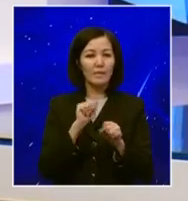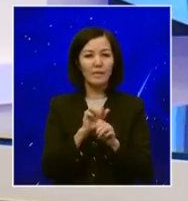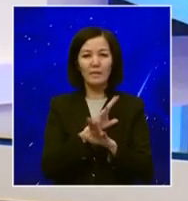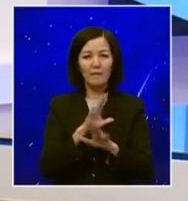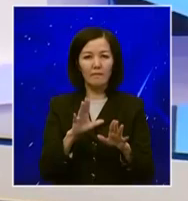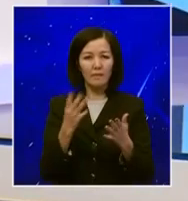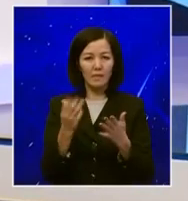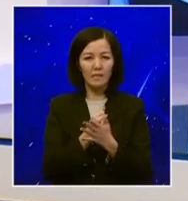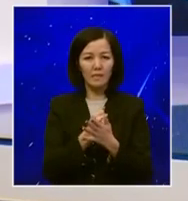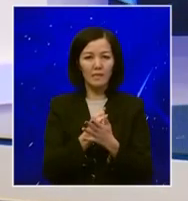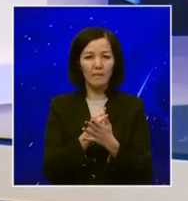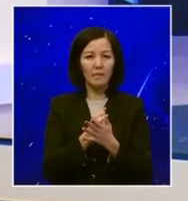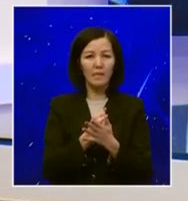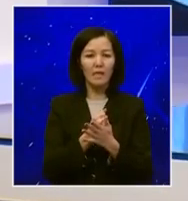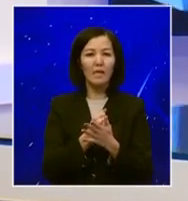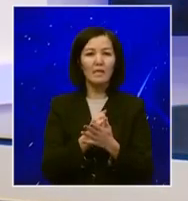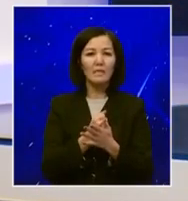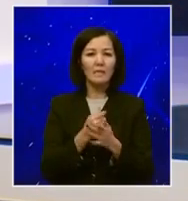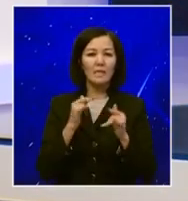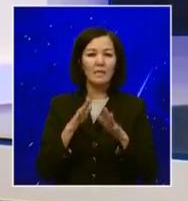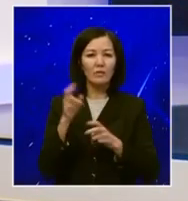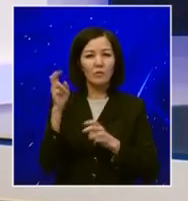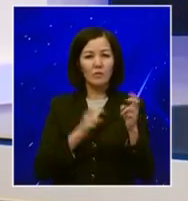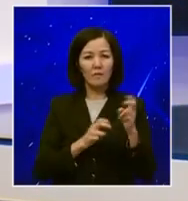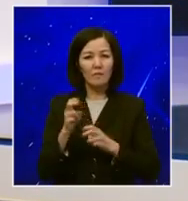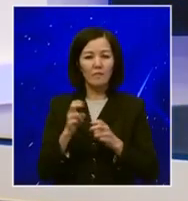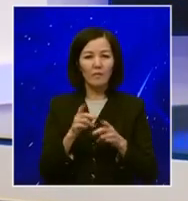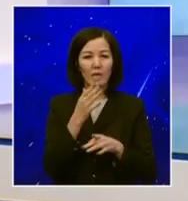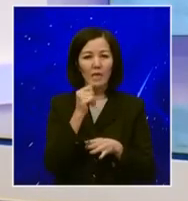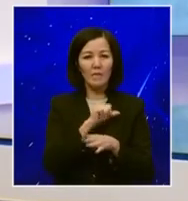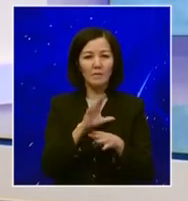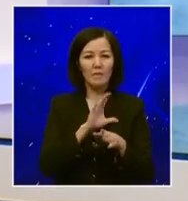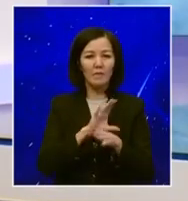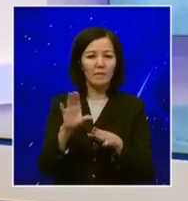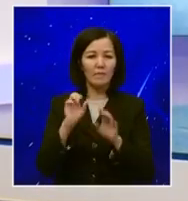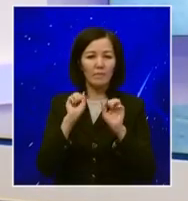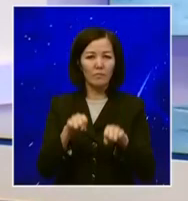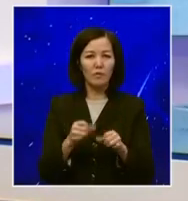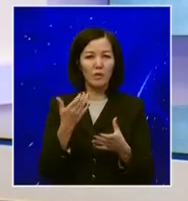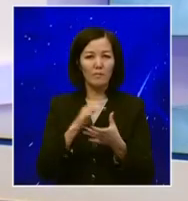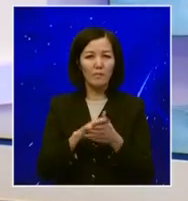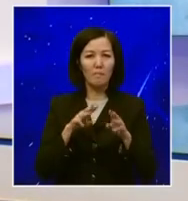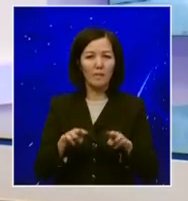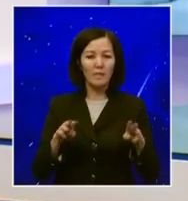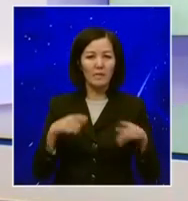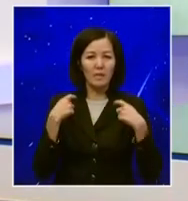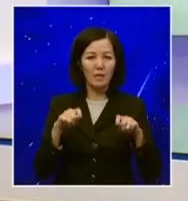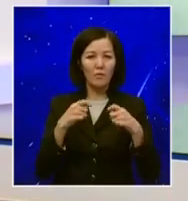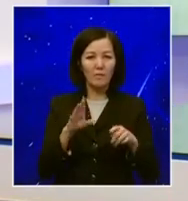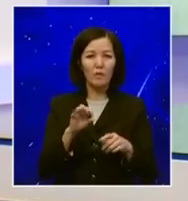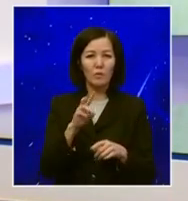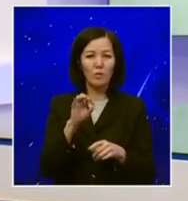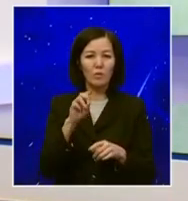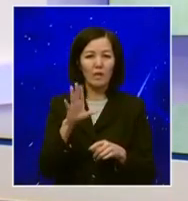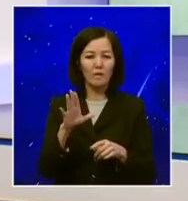на достигнутом они не намерены. С деятельностью завода и его экспортными возможностями ознакомился министр